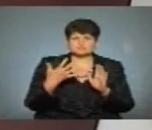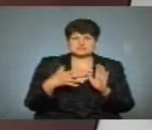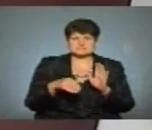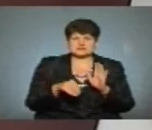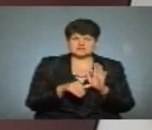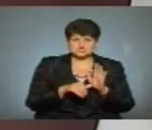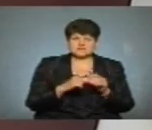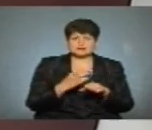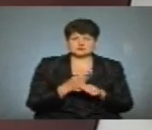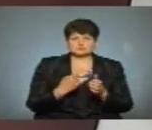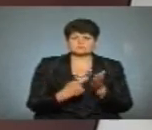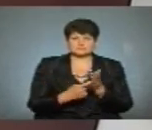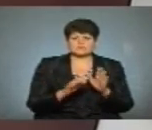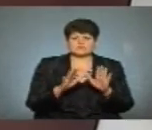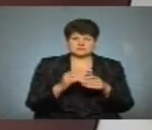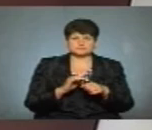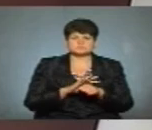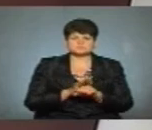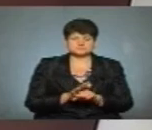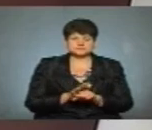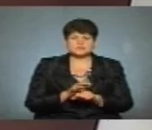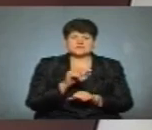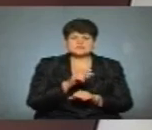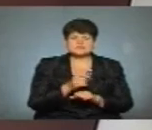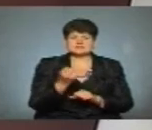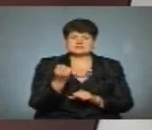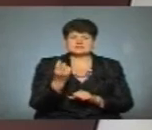27856 лабораторно підтверджених випадків COVID-19. З них